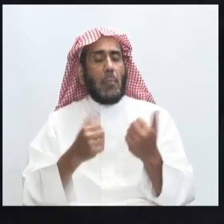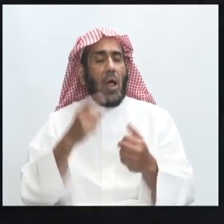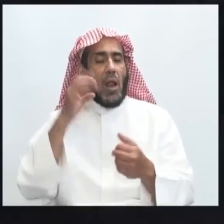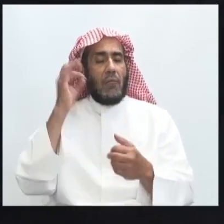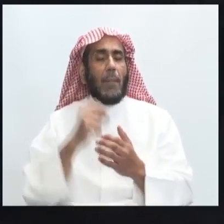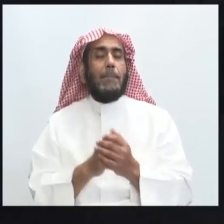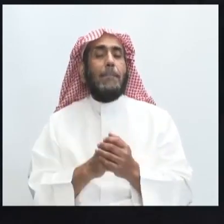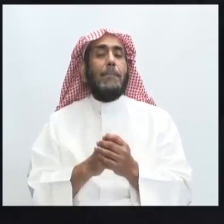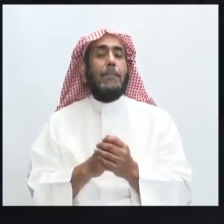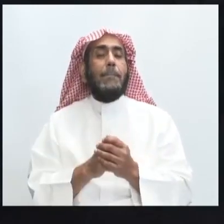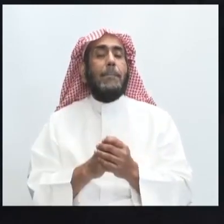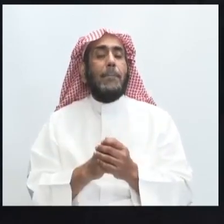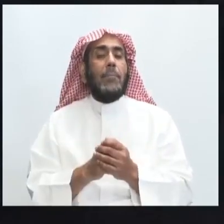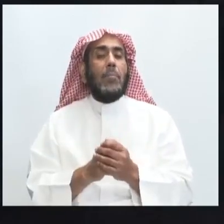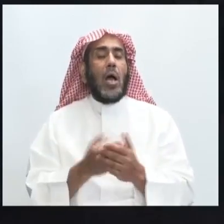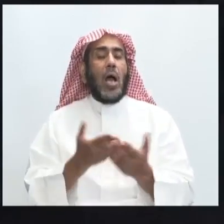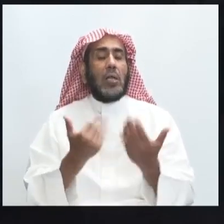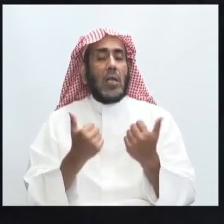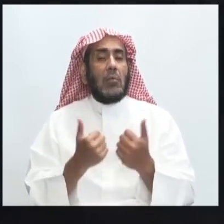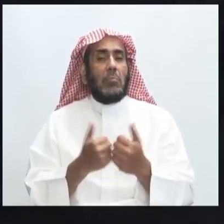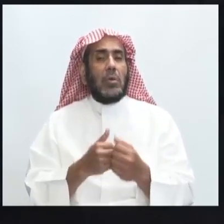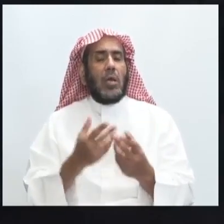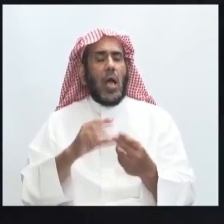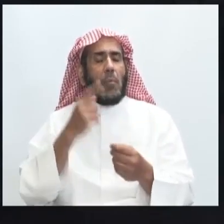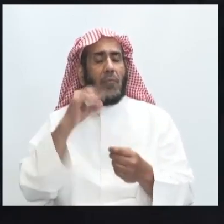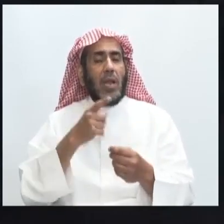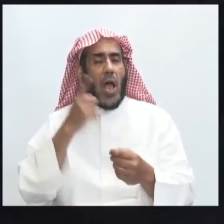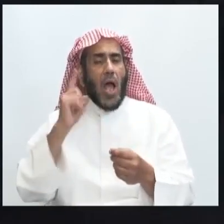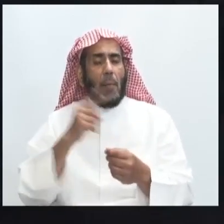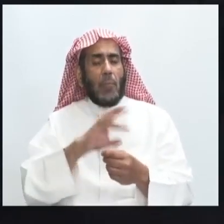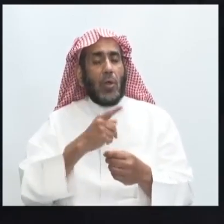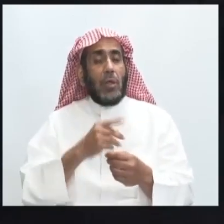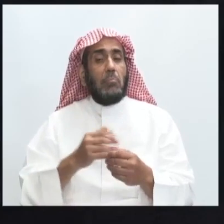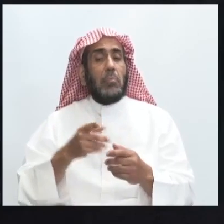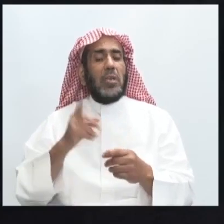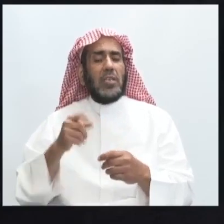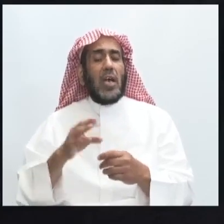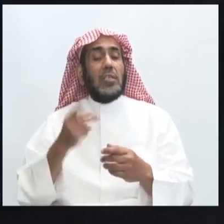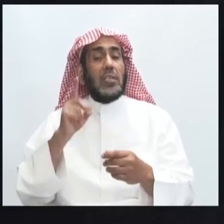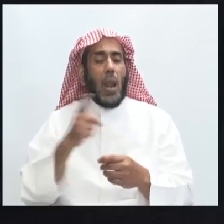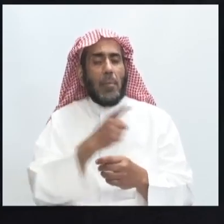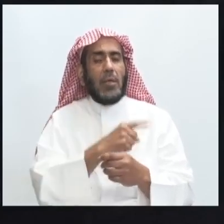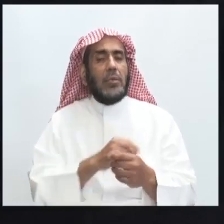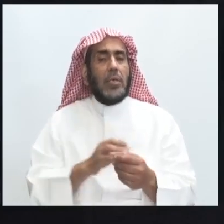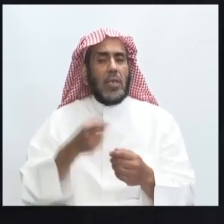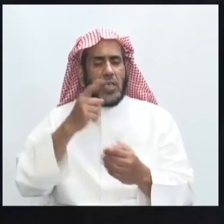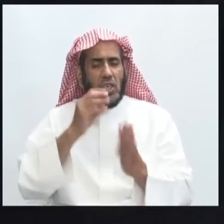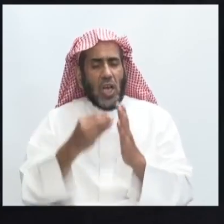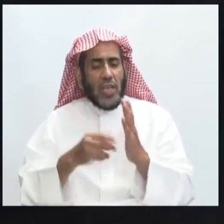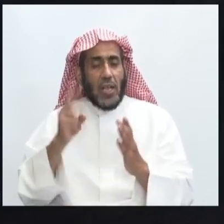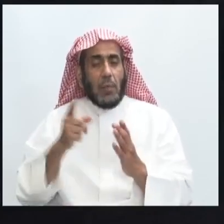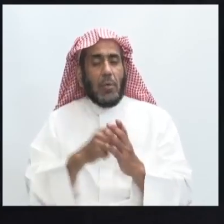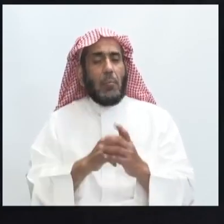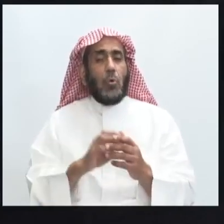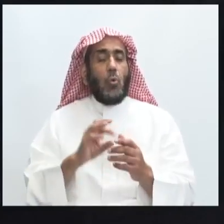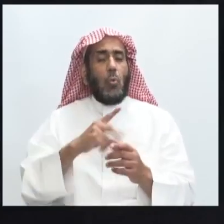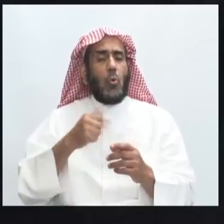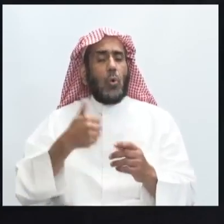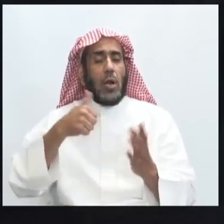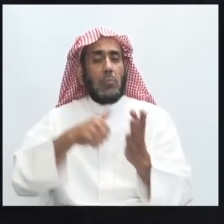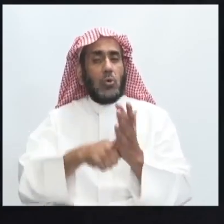قلنا طلب الفهم اي طلبوا امن فهمي امر وهذا من انشاء فالطلب من الانشاء الطلبي من امور